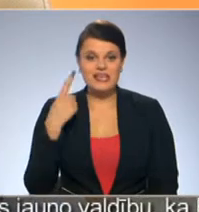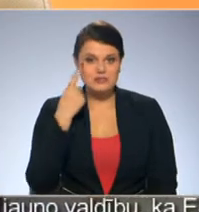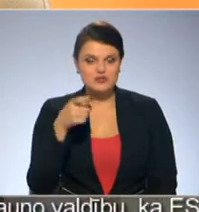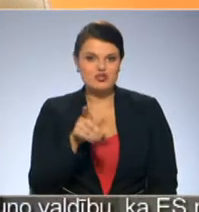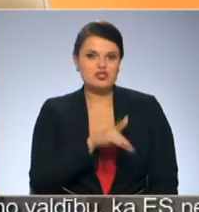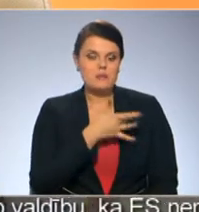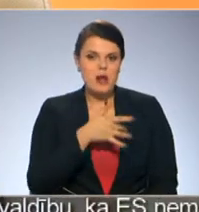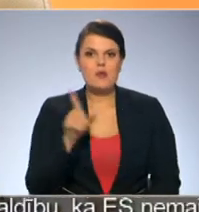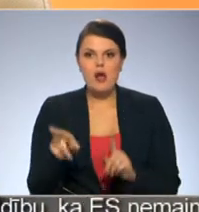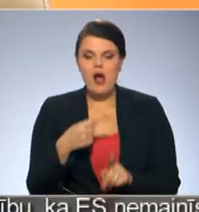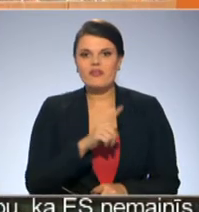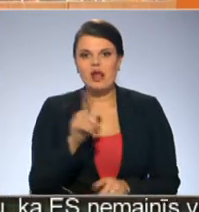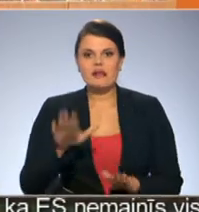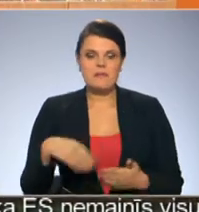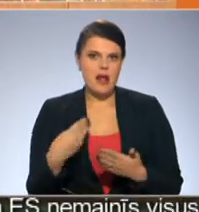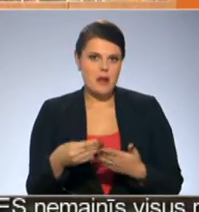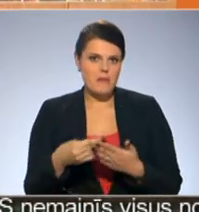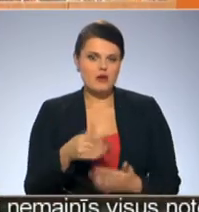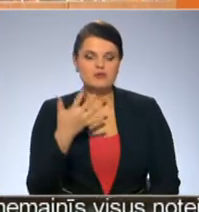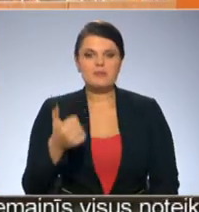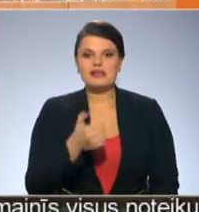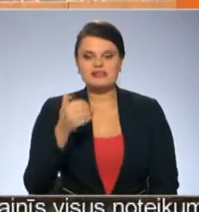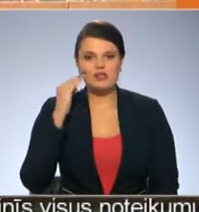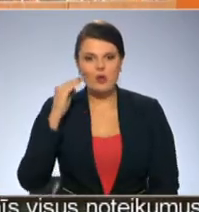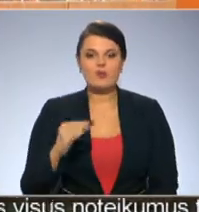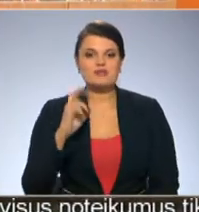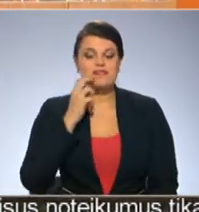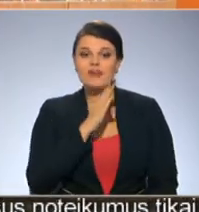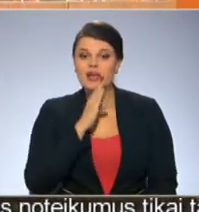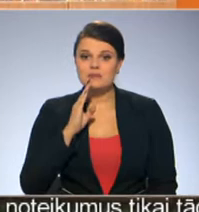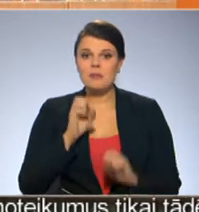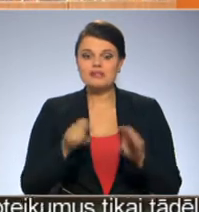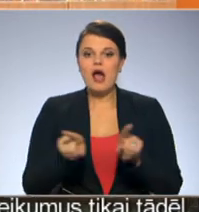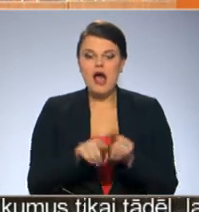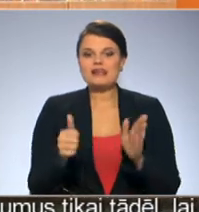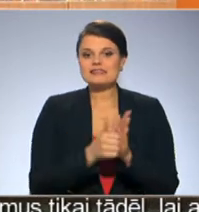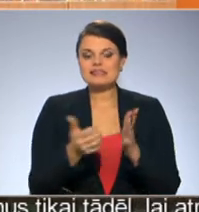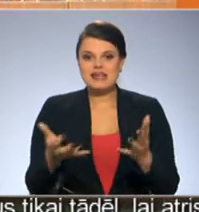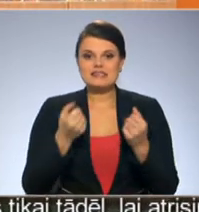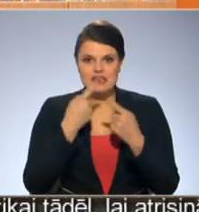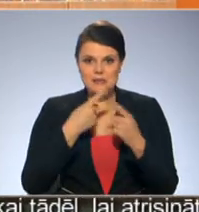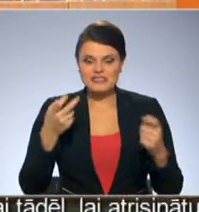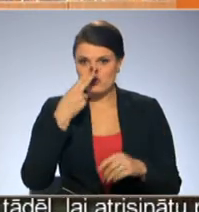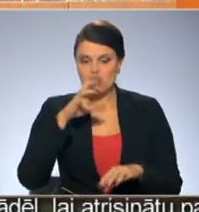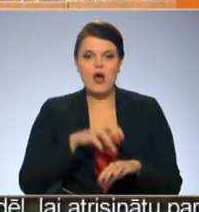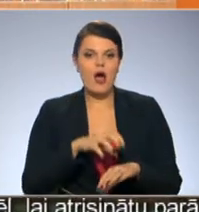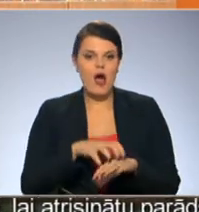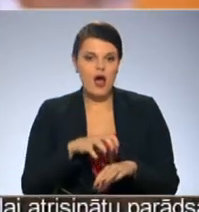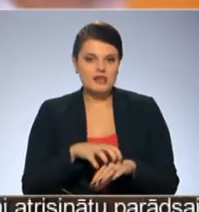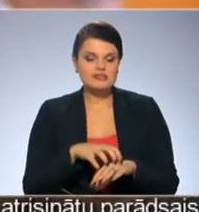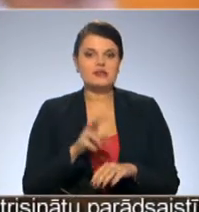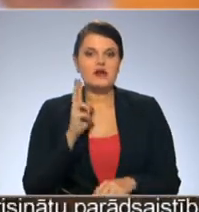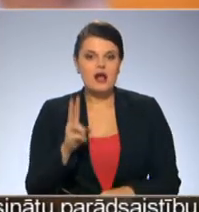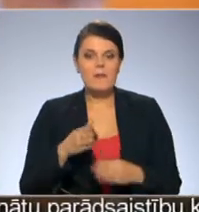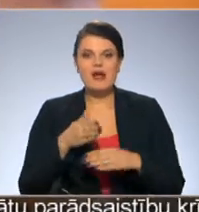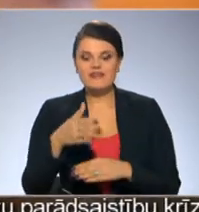šis pakalpojums atkal ir pa maksu. 5-gadīgā Oskara vecmāmiņa stāsta, ka arī viņa sestdien saņēmusi ziņu no daktēras Trejas privāta prakses, ka